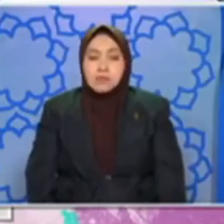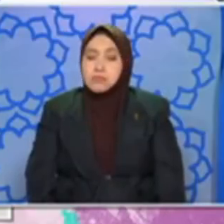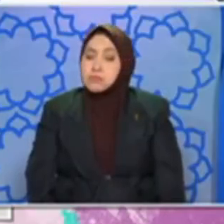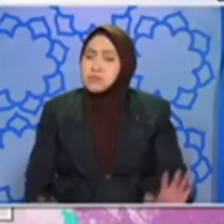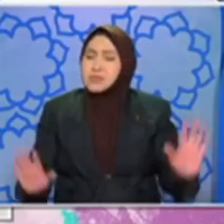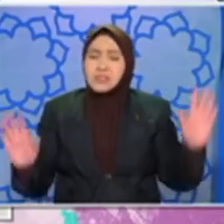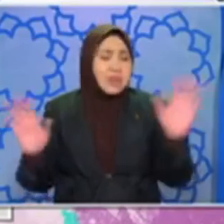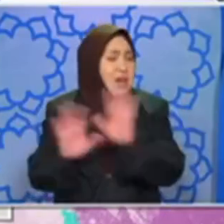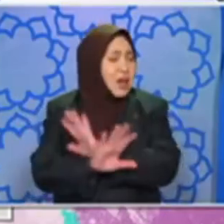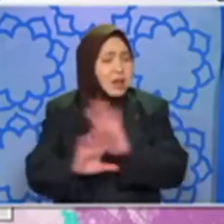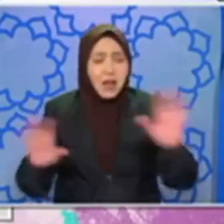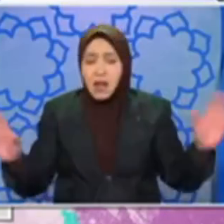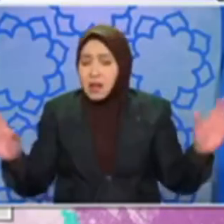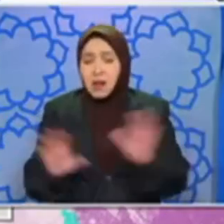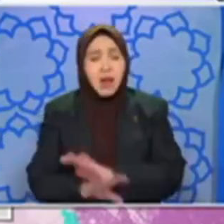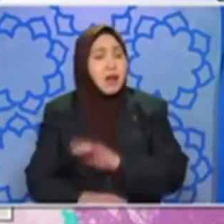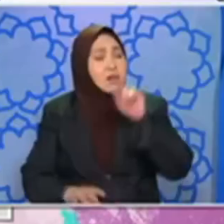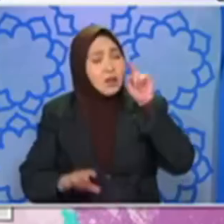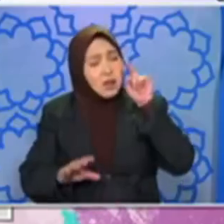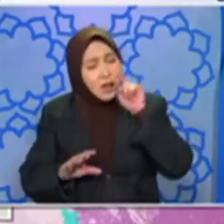ولا تقتلوا